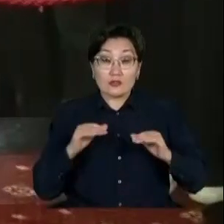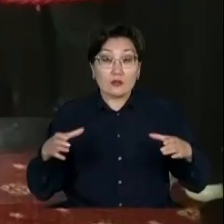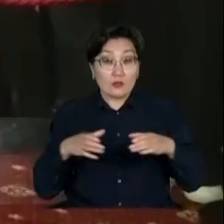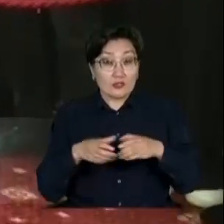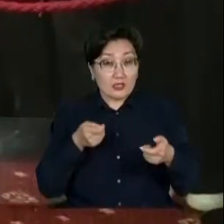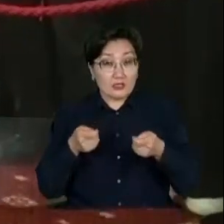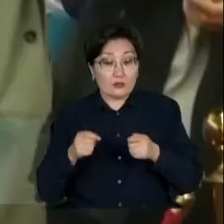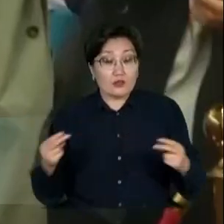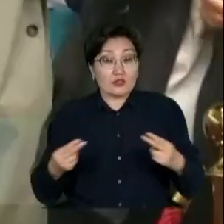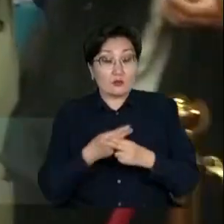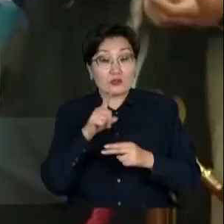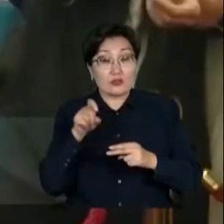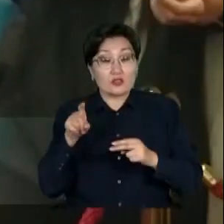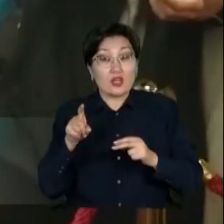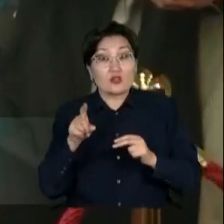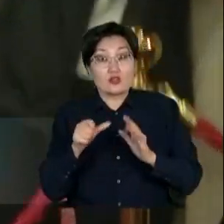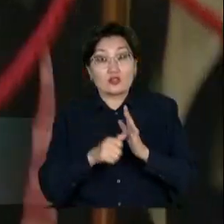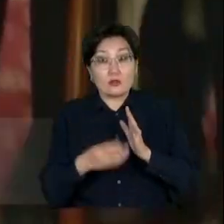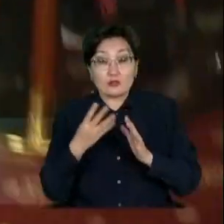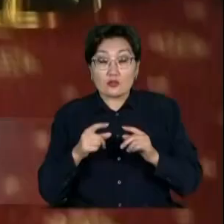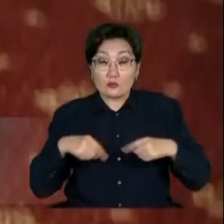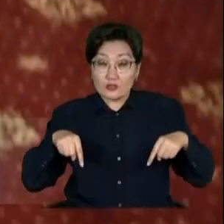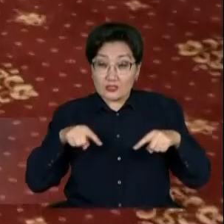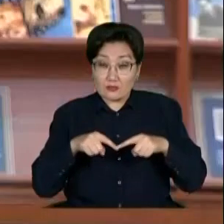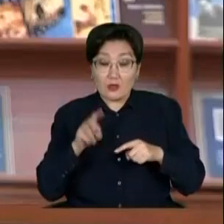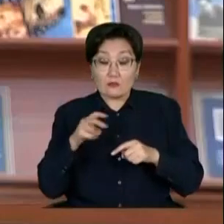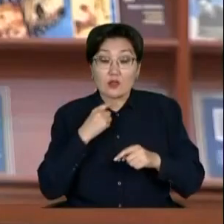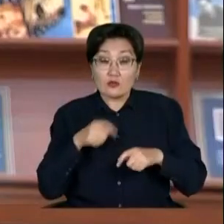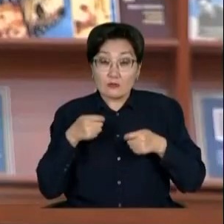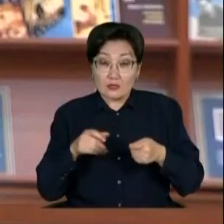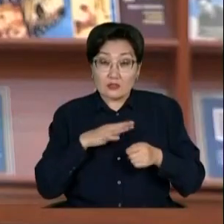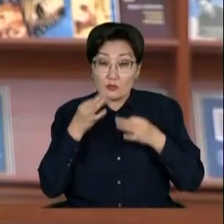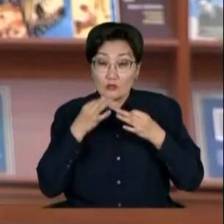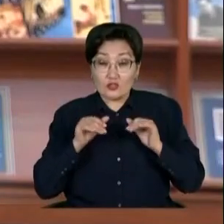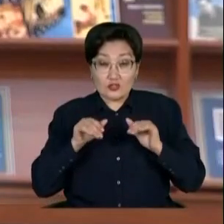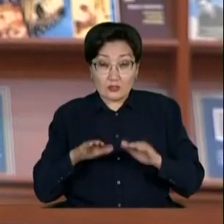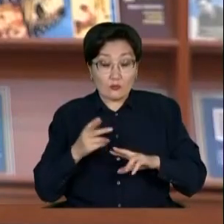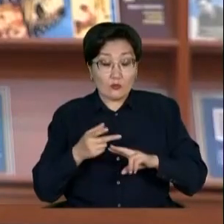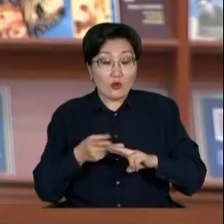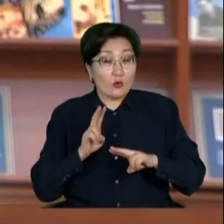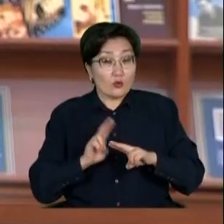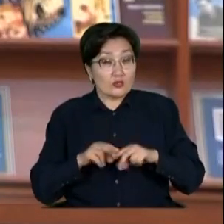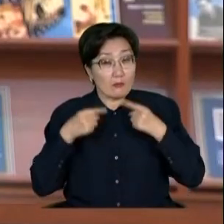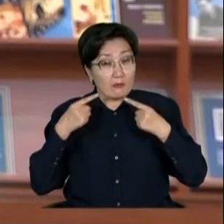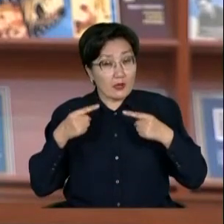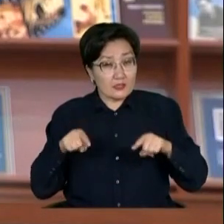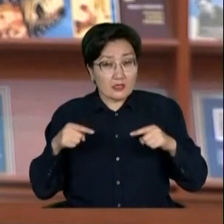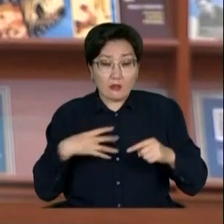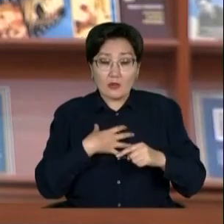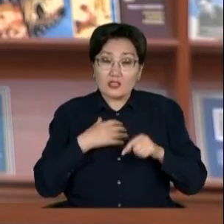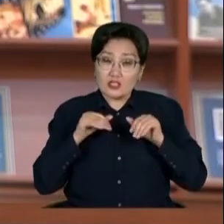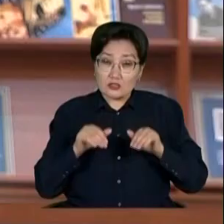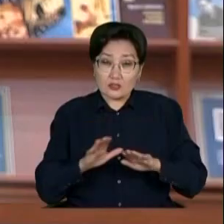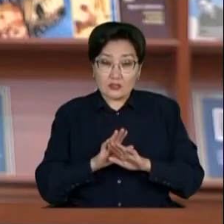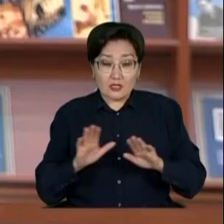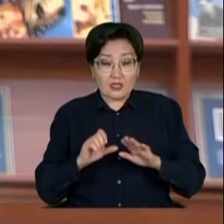төрағасы Елордадағы номер 164-ші учаскеде дауыс берді. Кез келген шешім, осы шешім болсын, басқа шешімдер болсын, мысалы тек